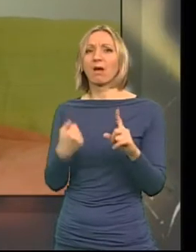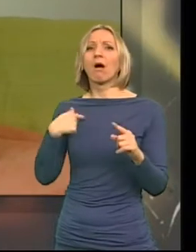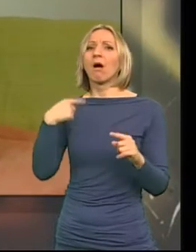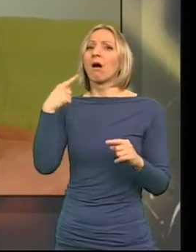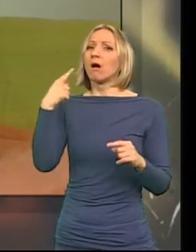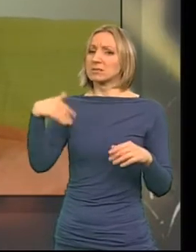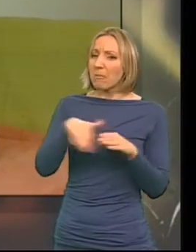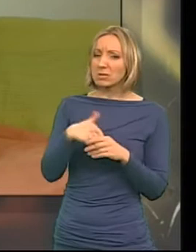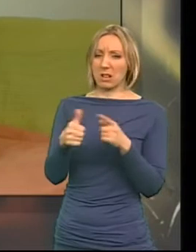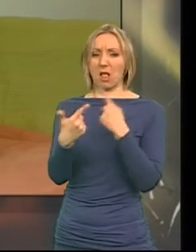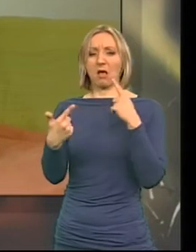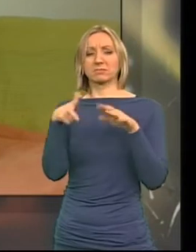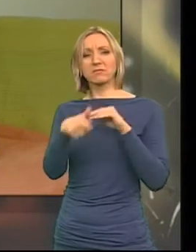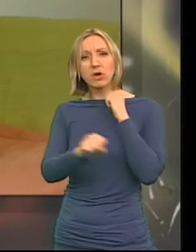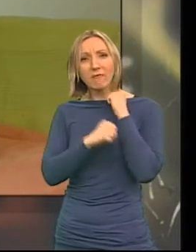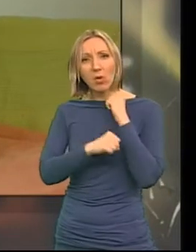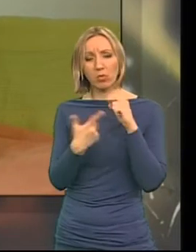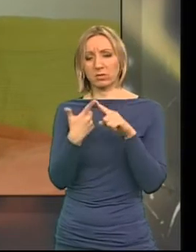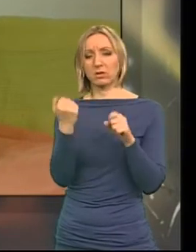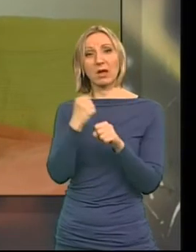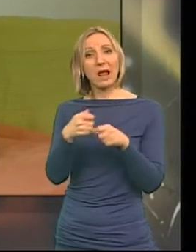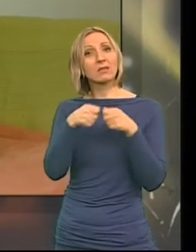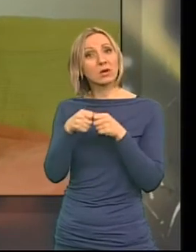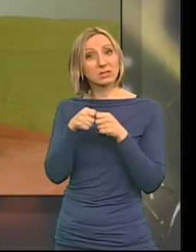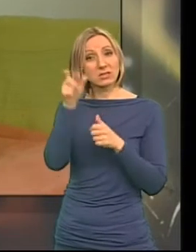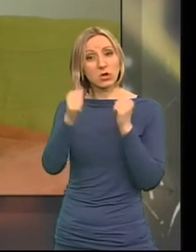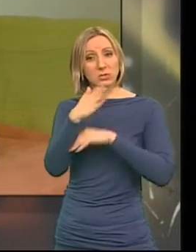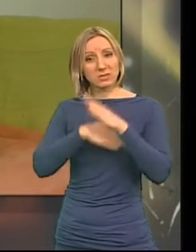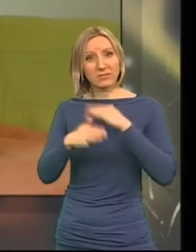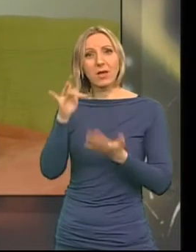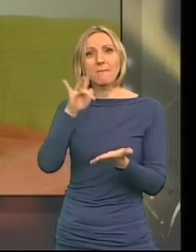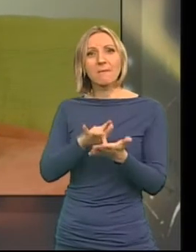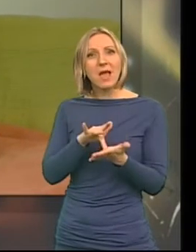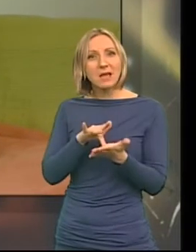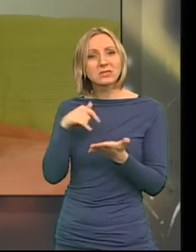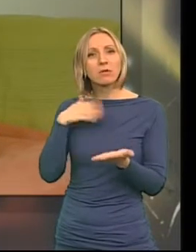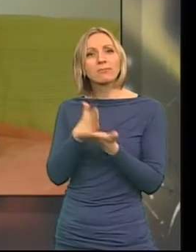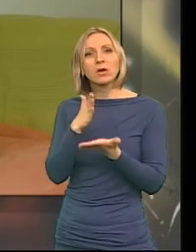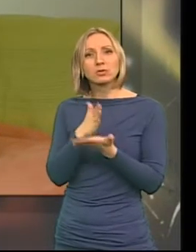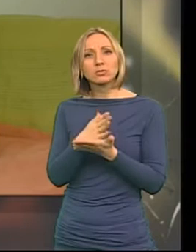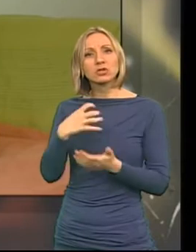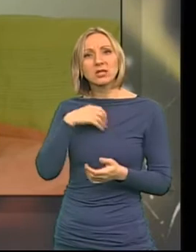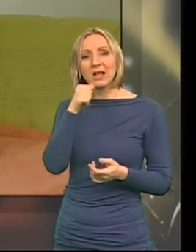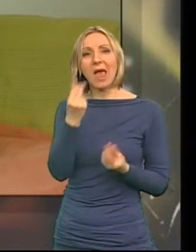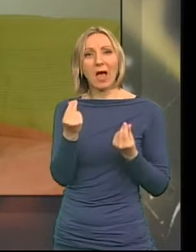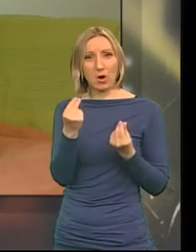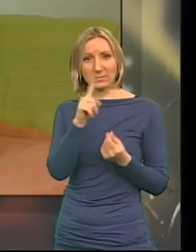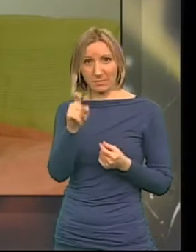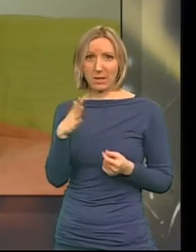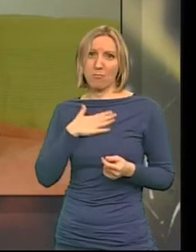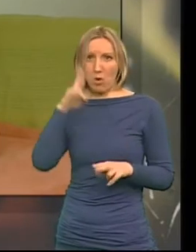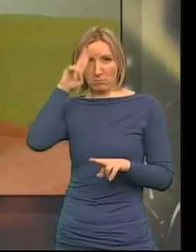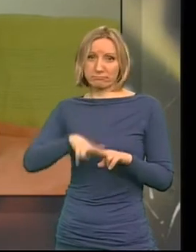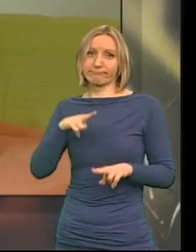se, radim u organizaciji osoba sa invaliditetom na mesto referenta za socijalne i ekonomska pitanja, što je negde moje